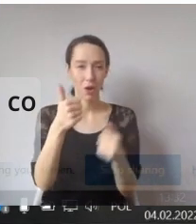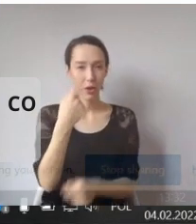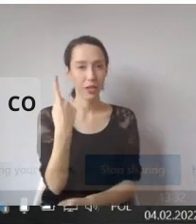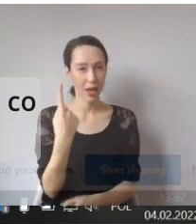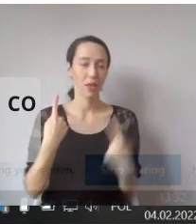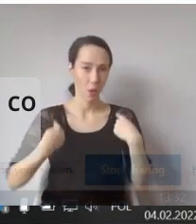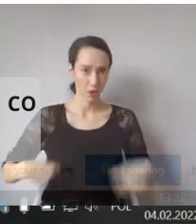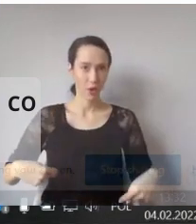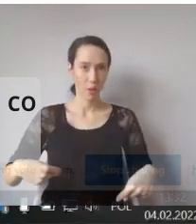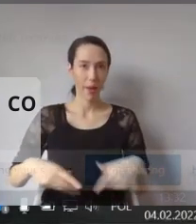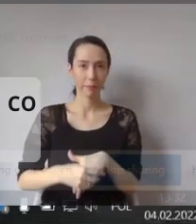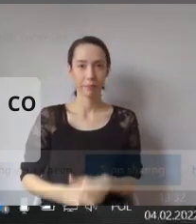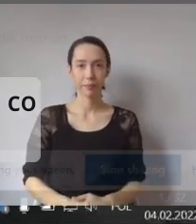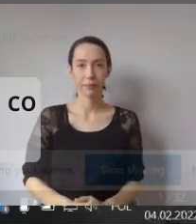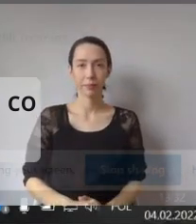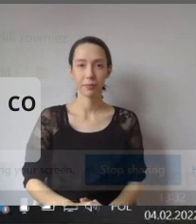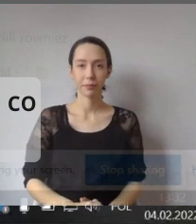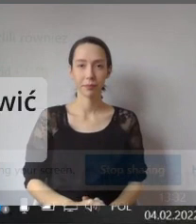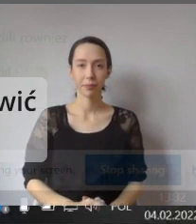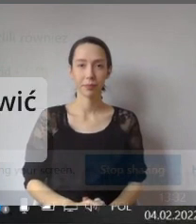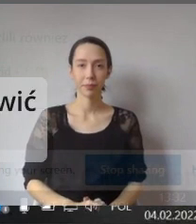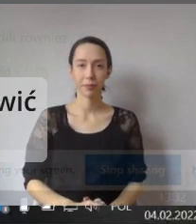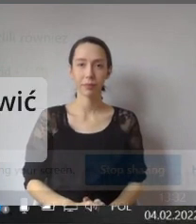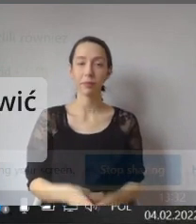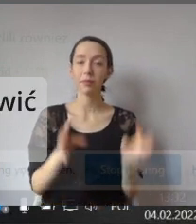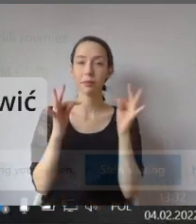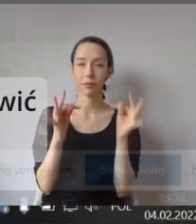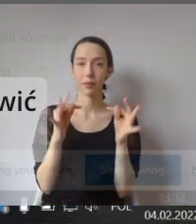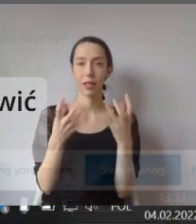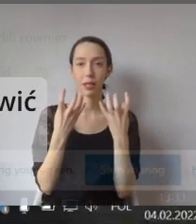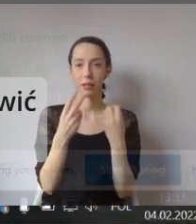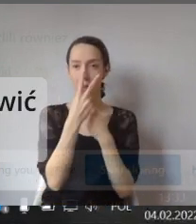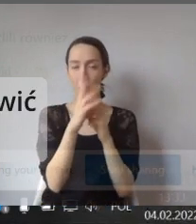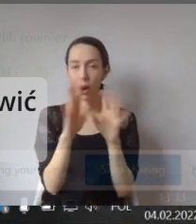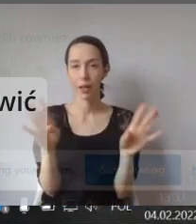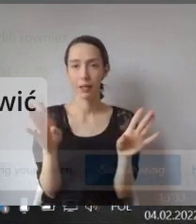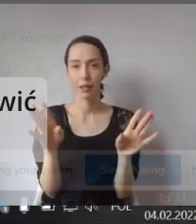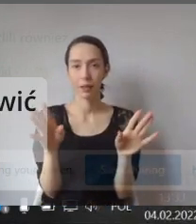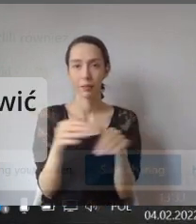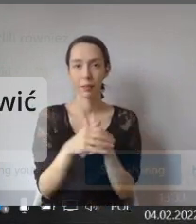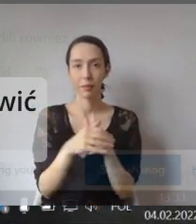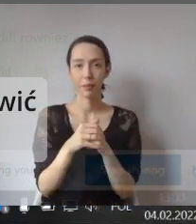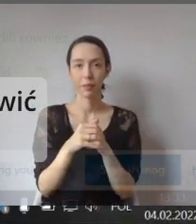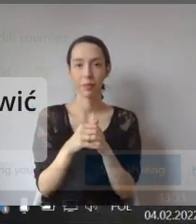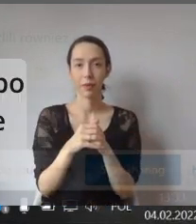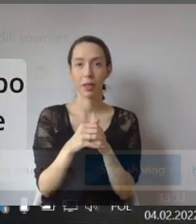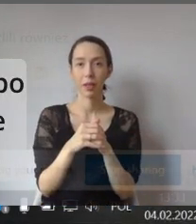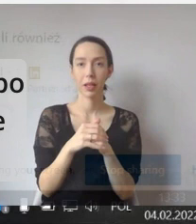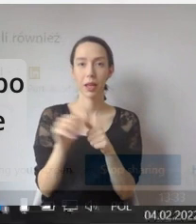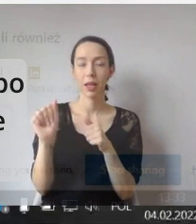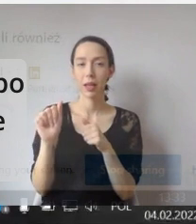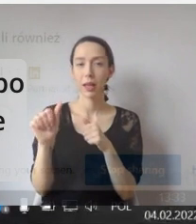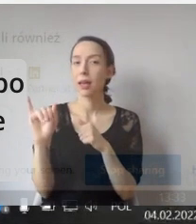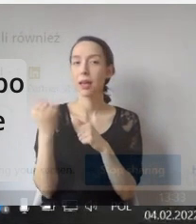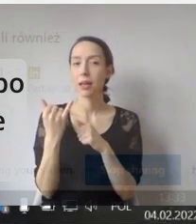jest najważniejsze na tym zdjęciu. I teraz chciałabym Wam pokazać, w jaki sposób sobie ustawić widoczność. Po prostu,